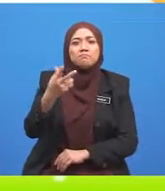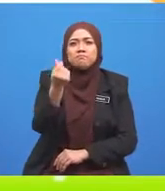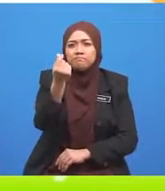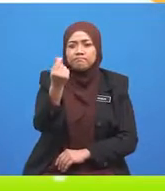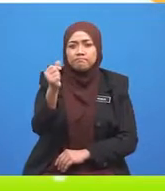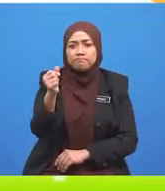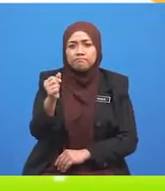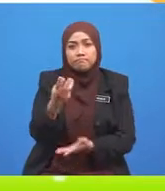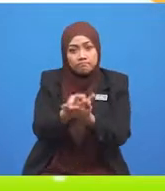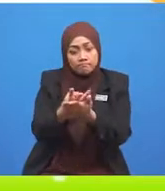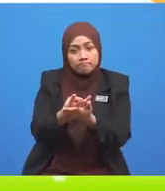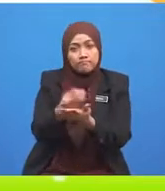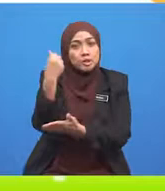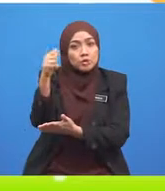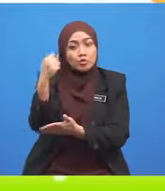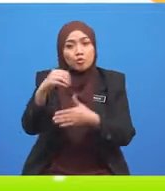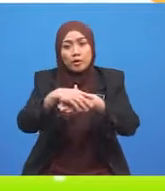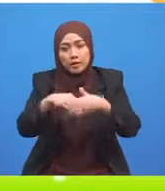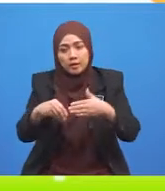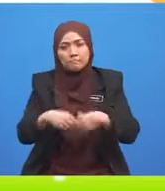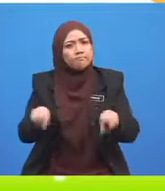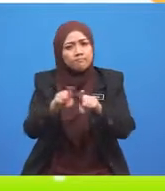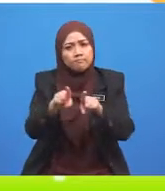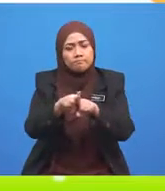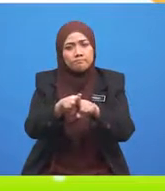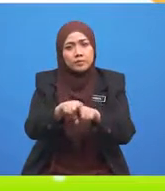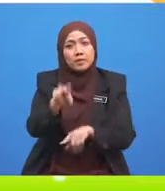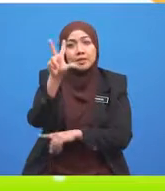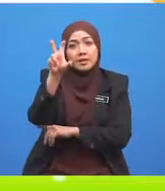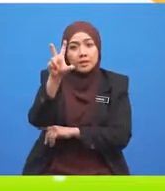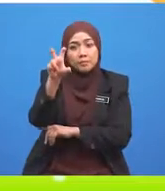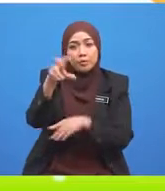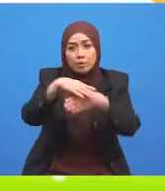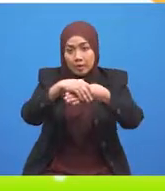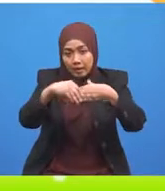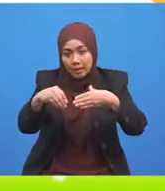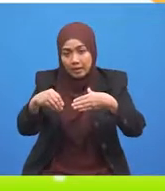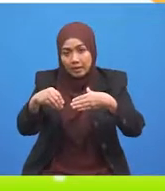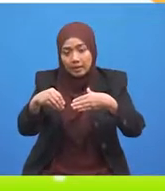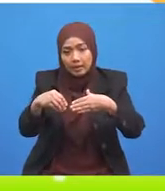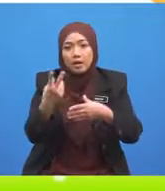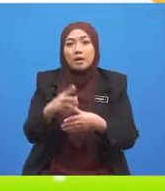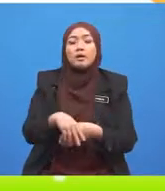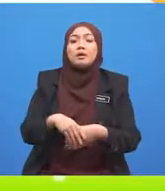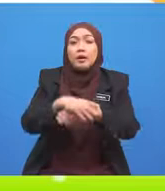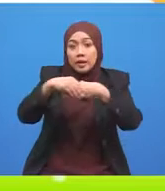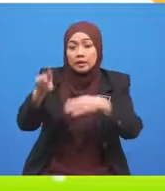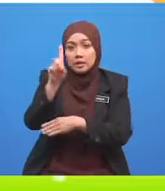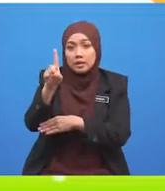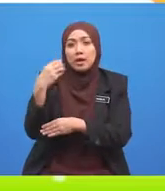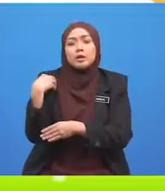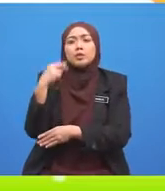nilainya RM30. 2 keping wang kertas RM1 sama nilainya